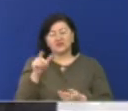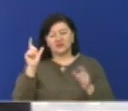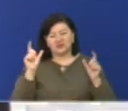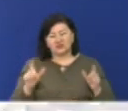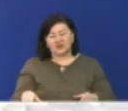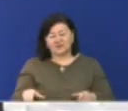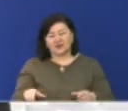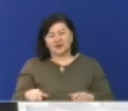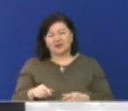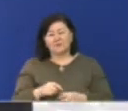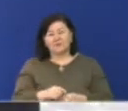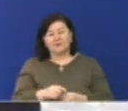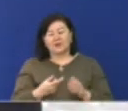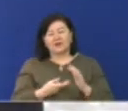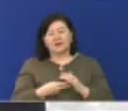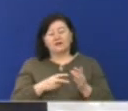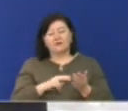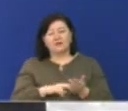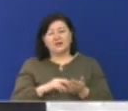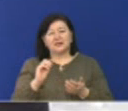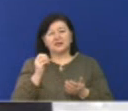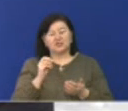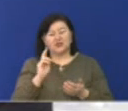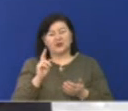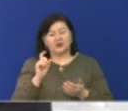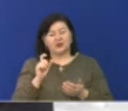нас планы, это уже на уровне ЖКХ,